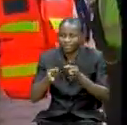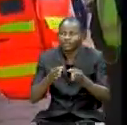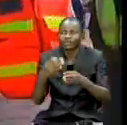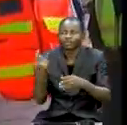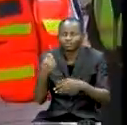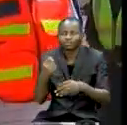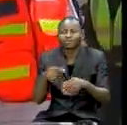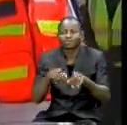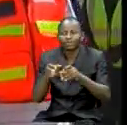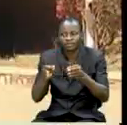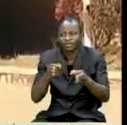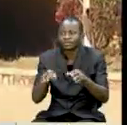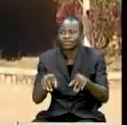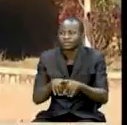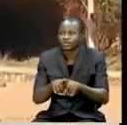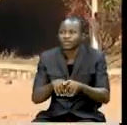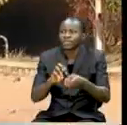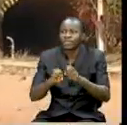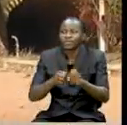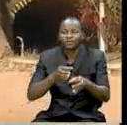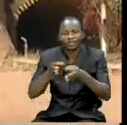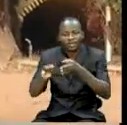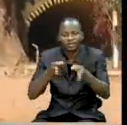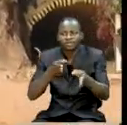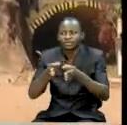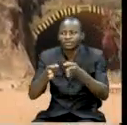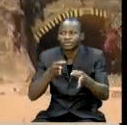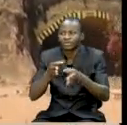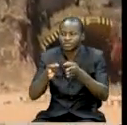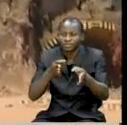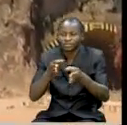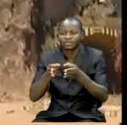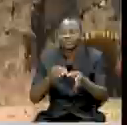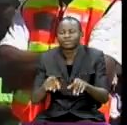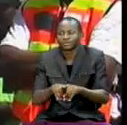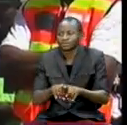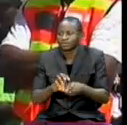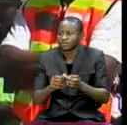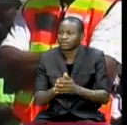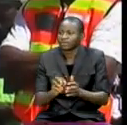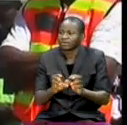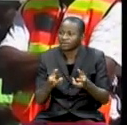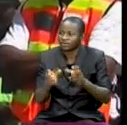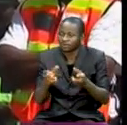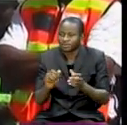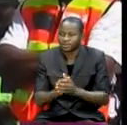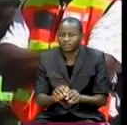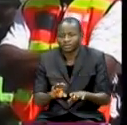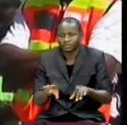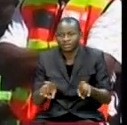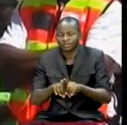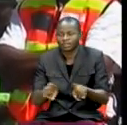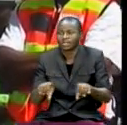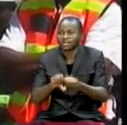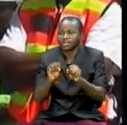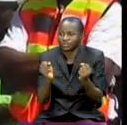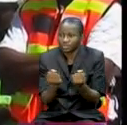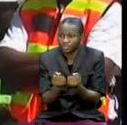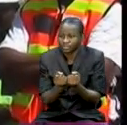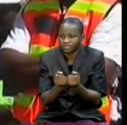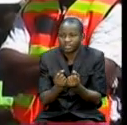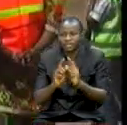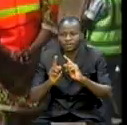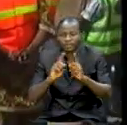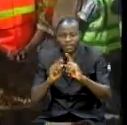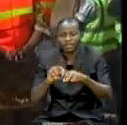de la responsabilité sociétale ainsi que la collaboration avec l'autorité de la ville de Kolwezi. Cette descente s'est clôturée par la visite des